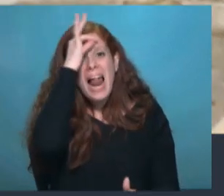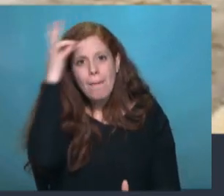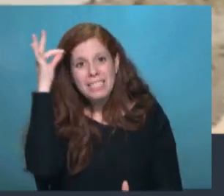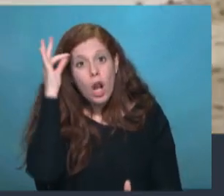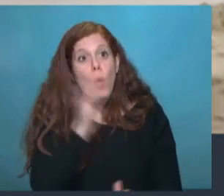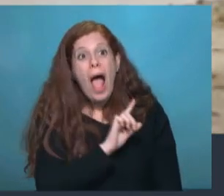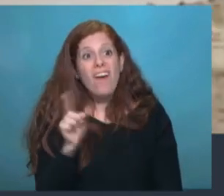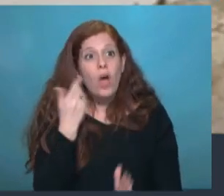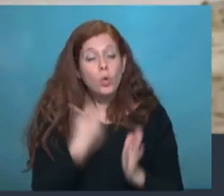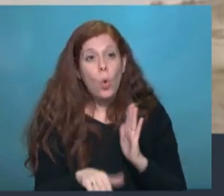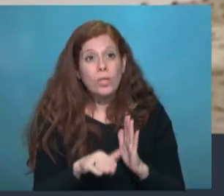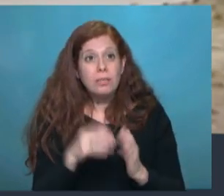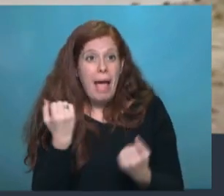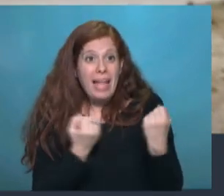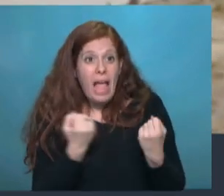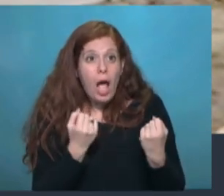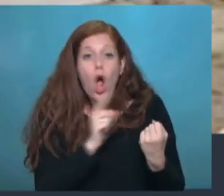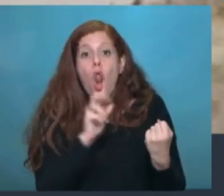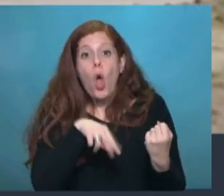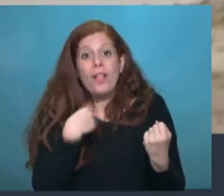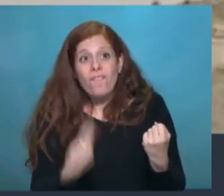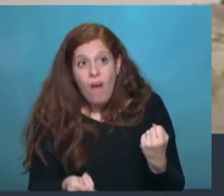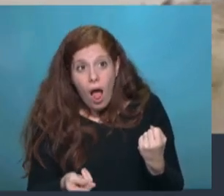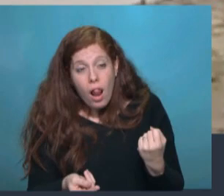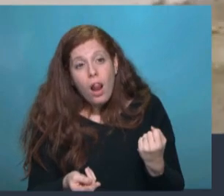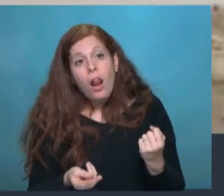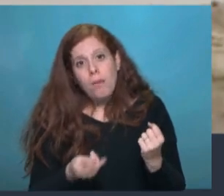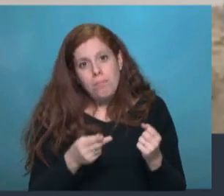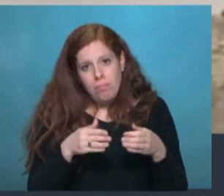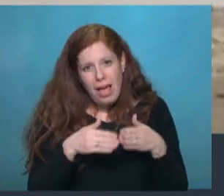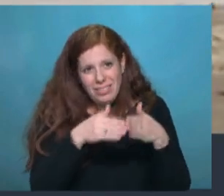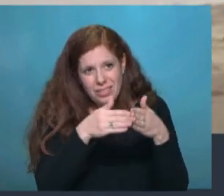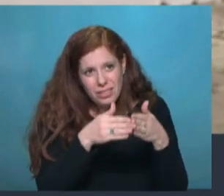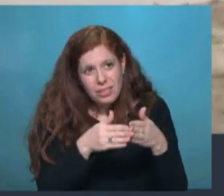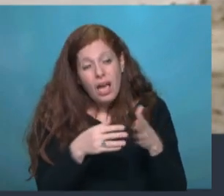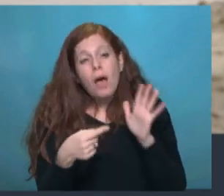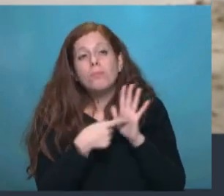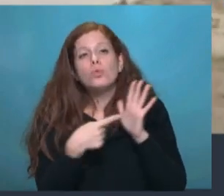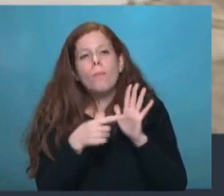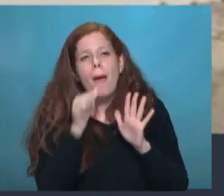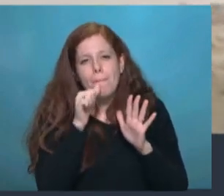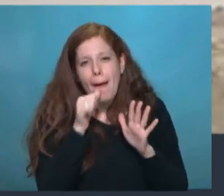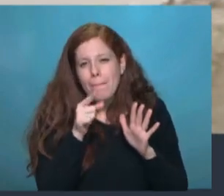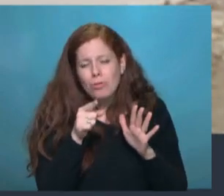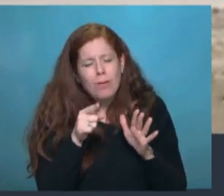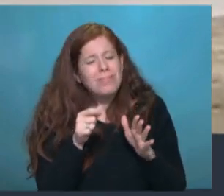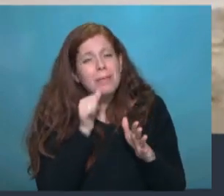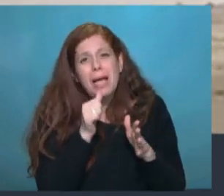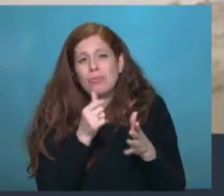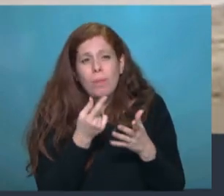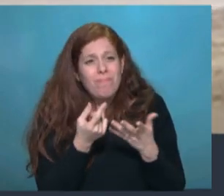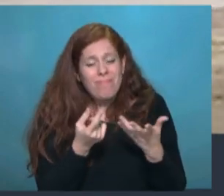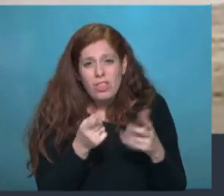לא נפל מהאונייה, מהסירה, משום שהמים שם הם מים של